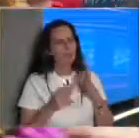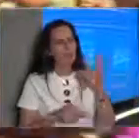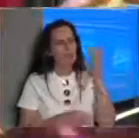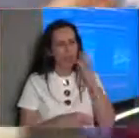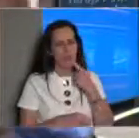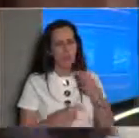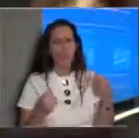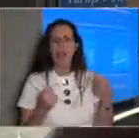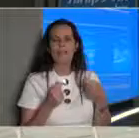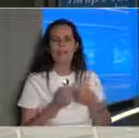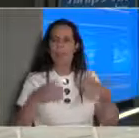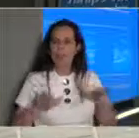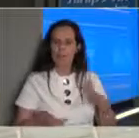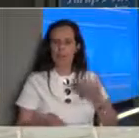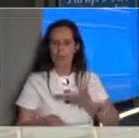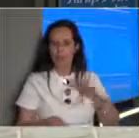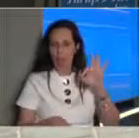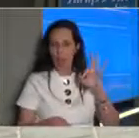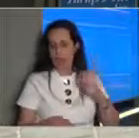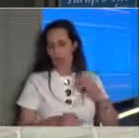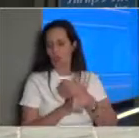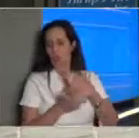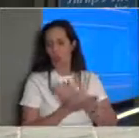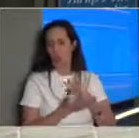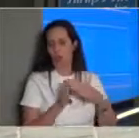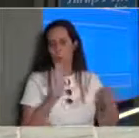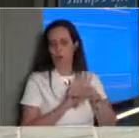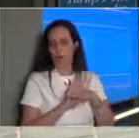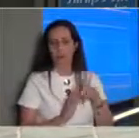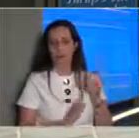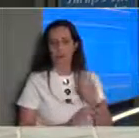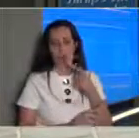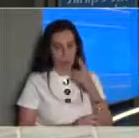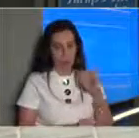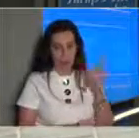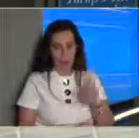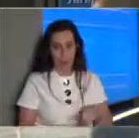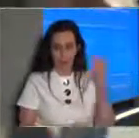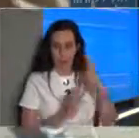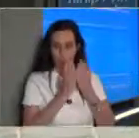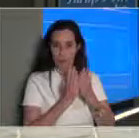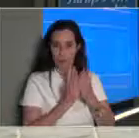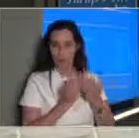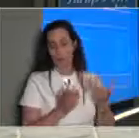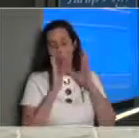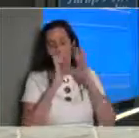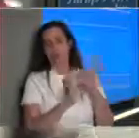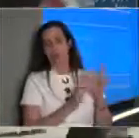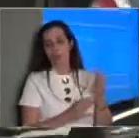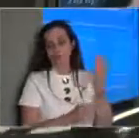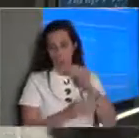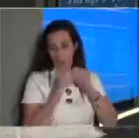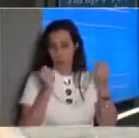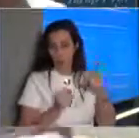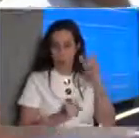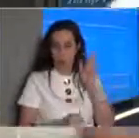הייתה? שלפי המנדטים שיש לש"ס, היא צריכה לחוקק את החוק הזה. ומי שאומרים, אם אדם לומד בישיבה, תורתו אומנותו, שילמד